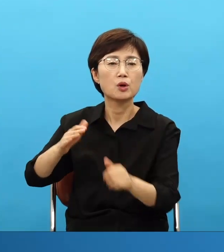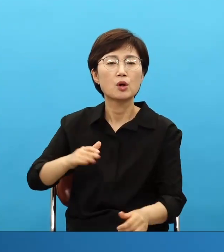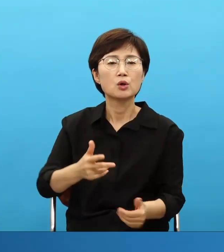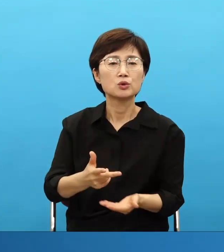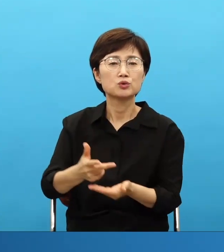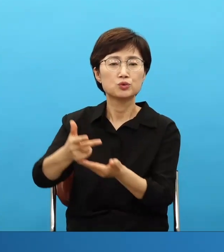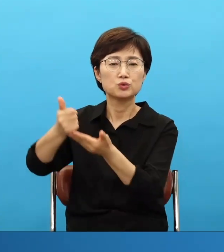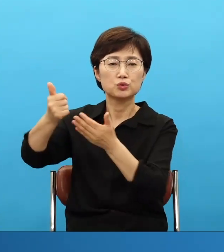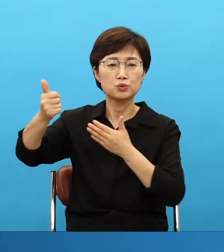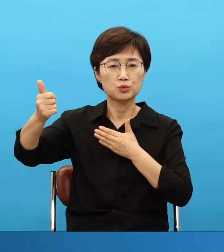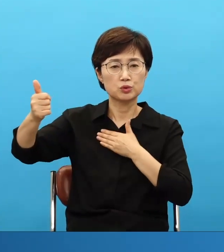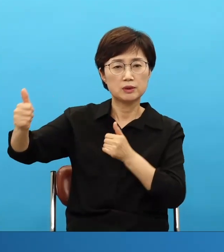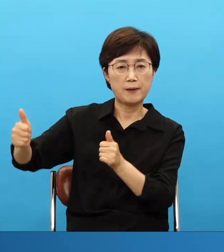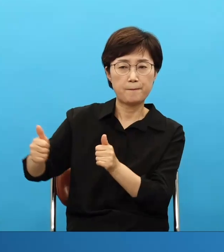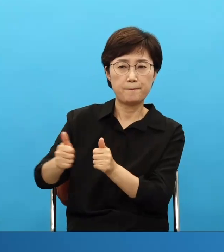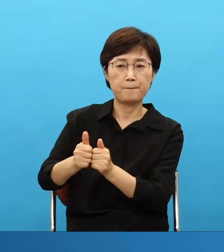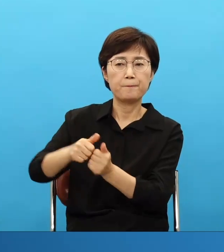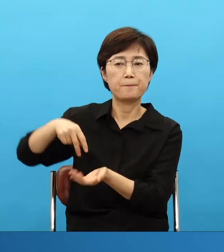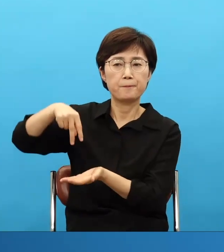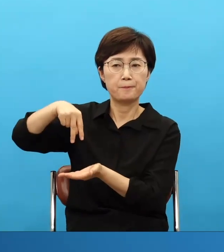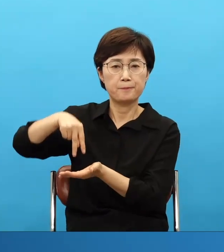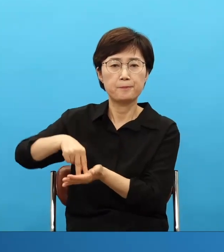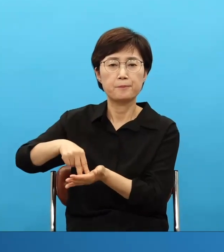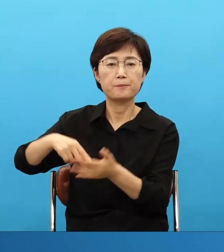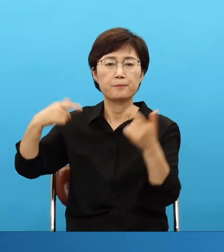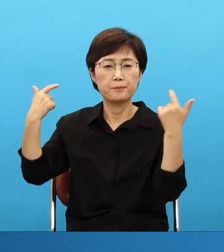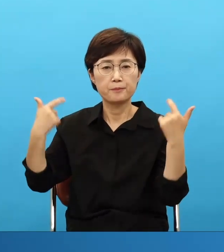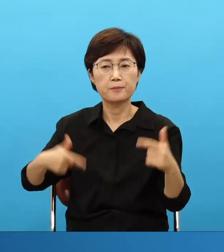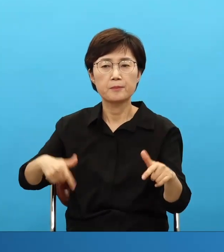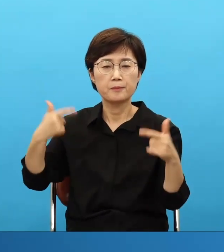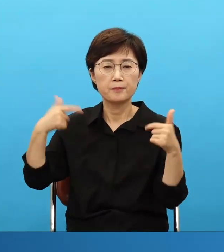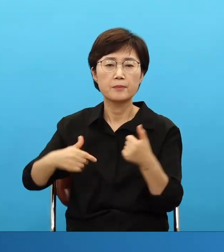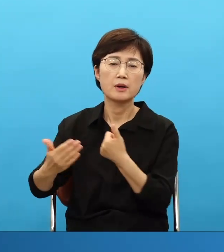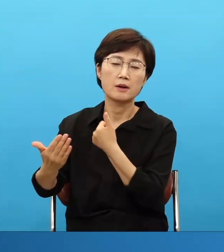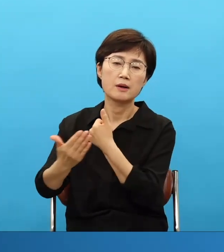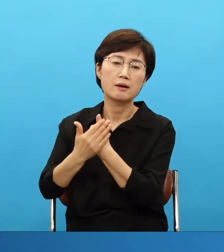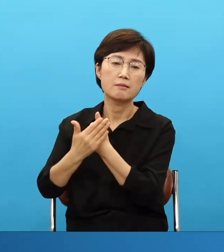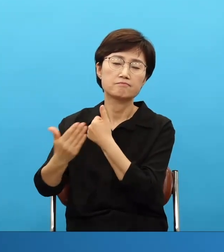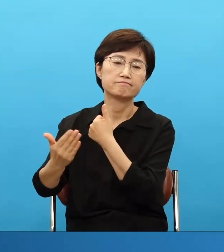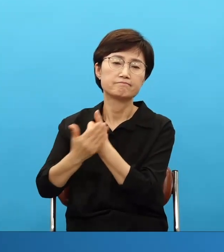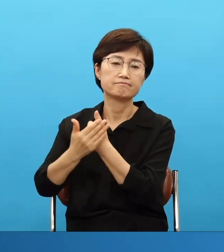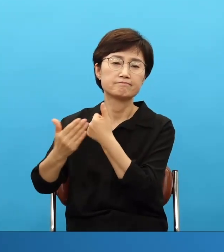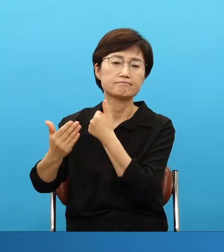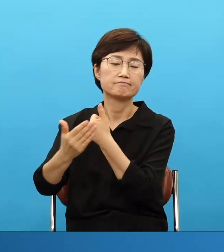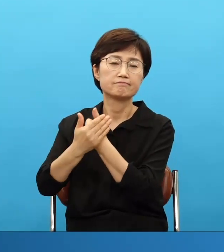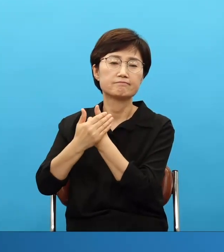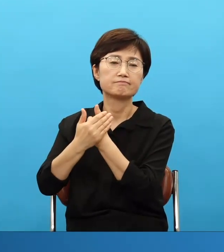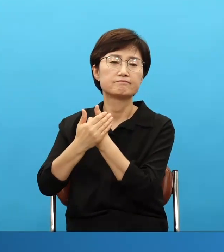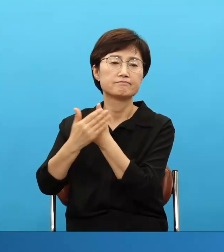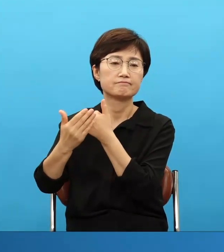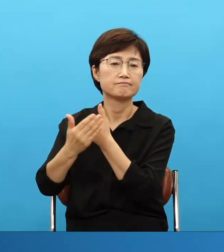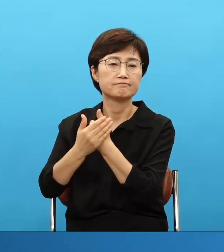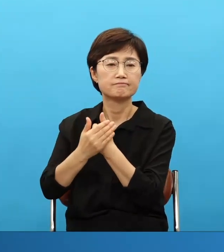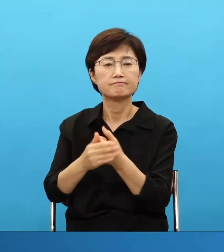빌러 주님 내편에 서서 항상